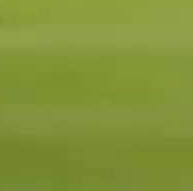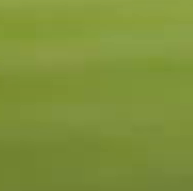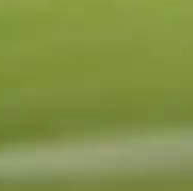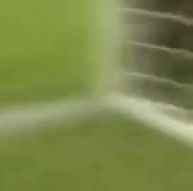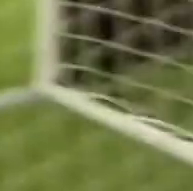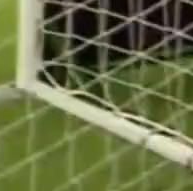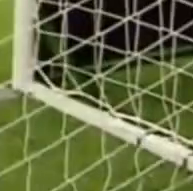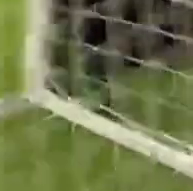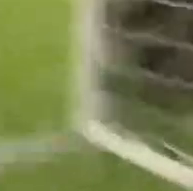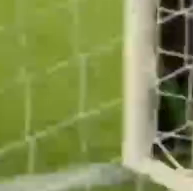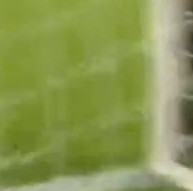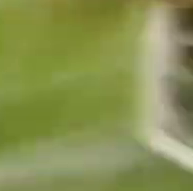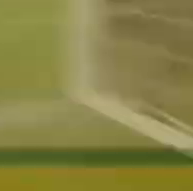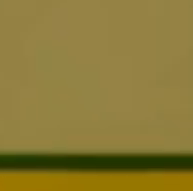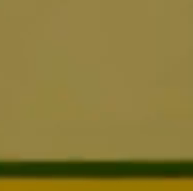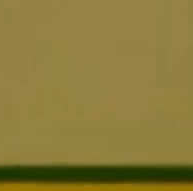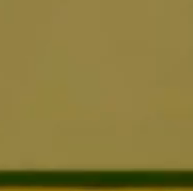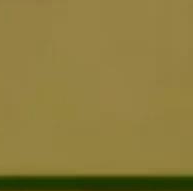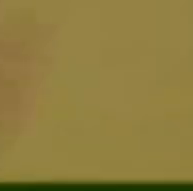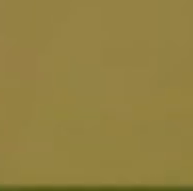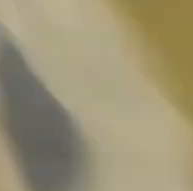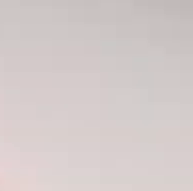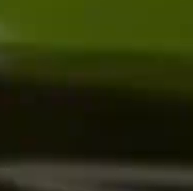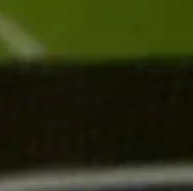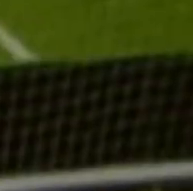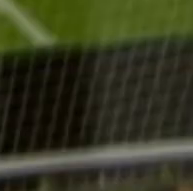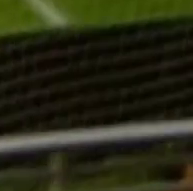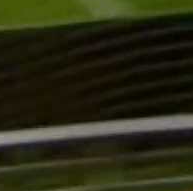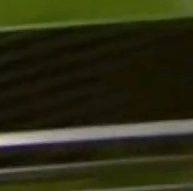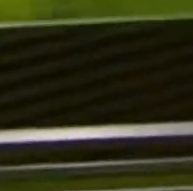პირდაპირი რეპორტაჟები ბათუმის ახალი სპორტის სასახლიდან.